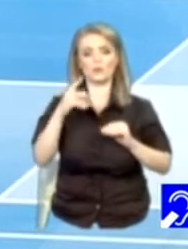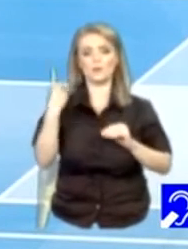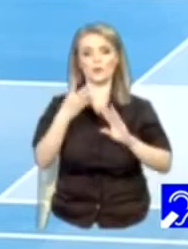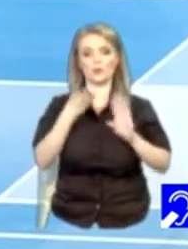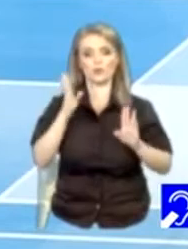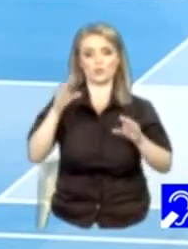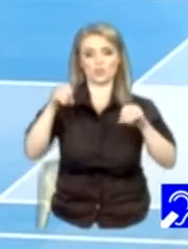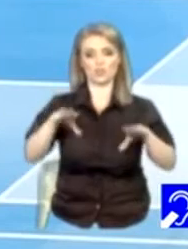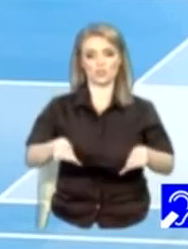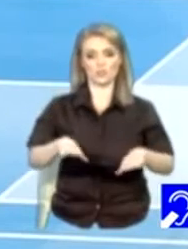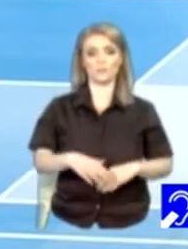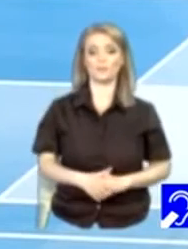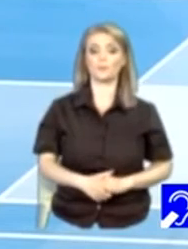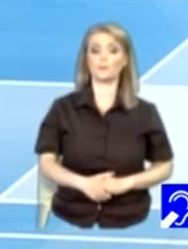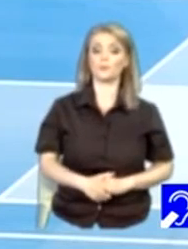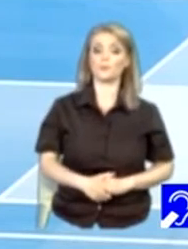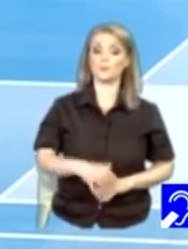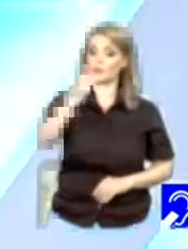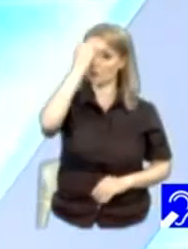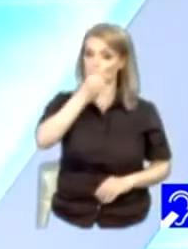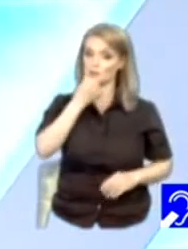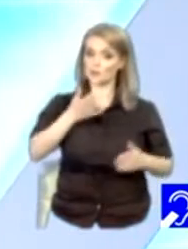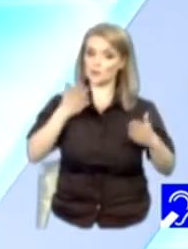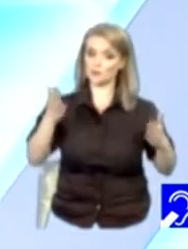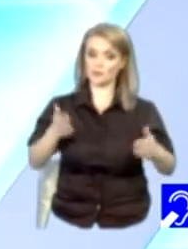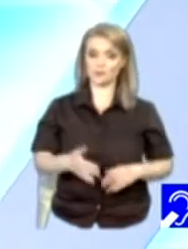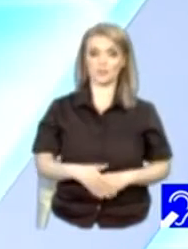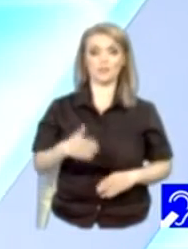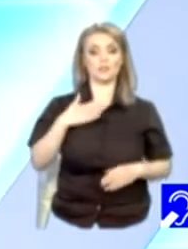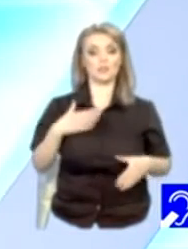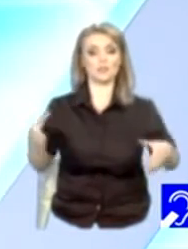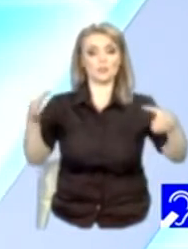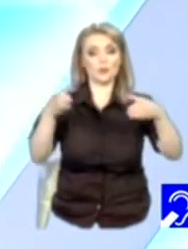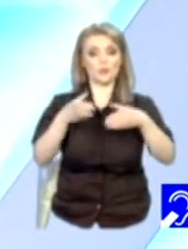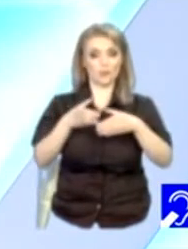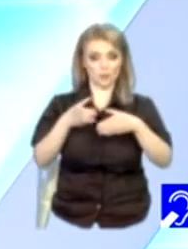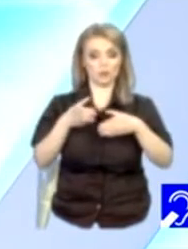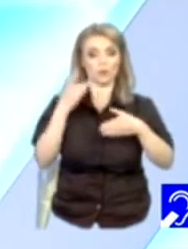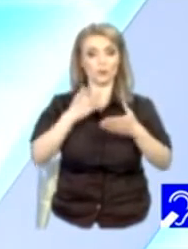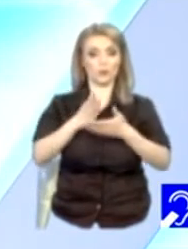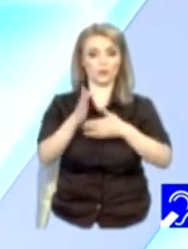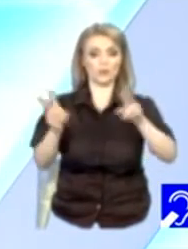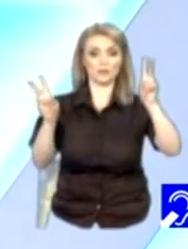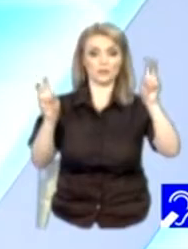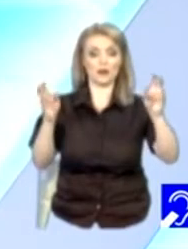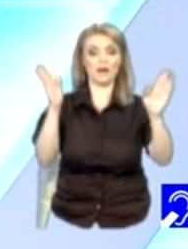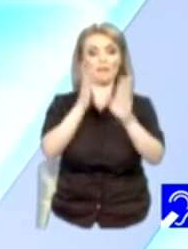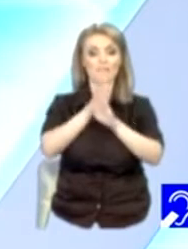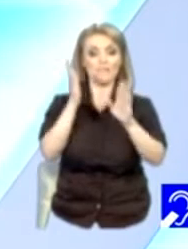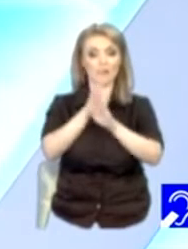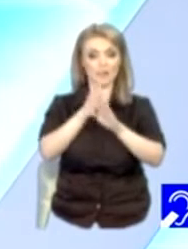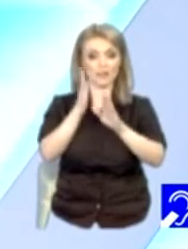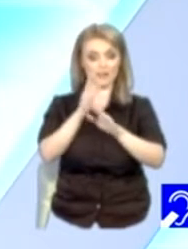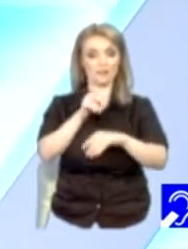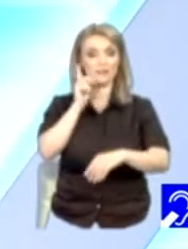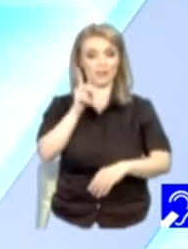Afanas, vă rog. Mulțumesc că Partidul Verde Ecologist este un partid de